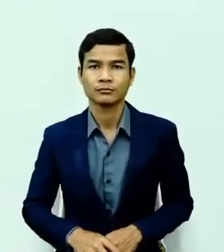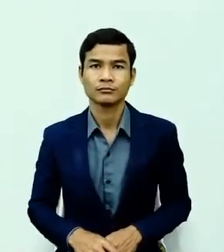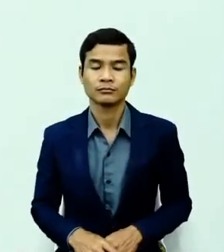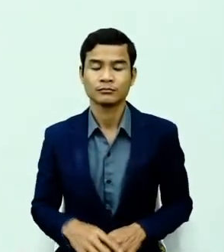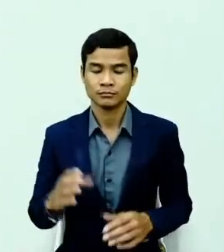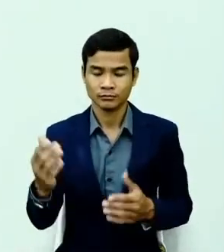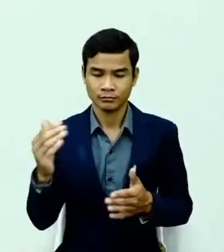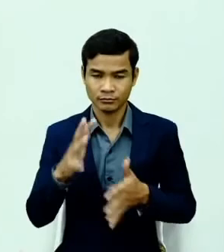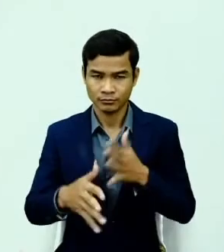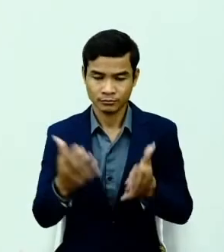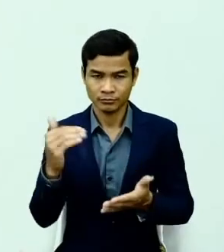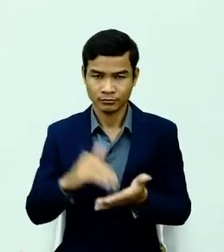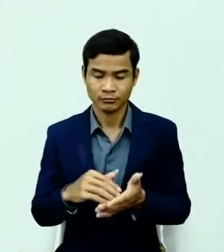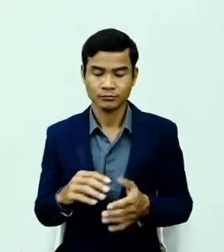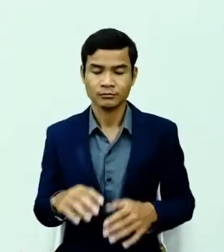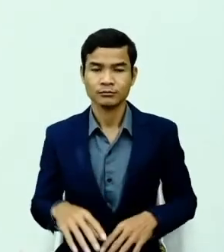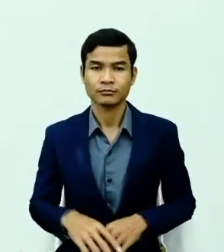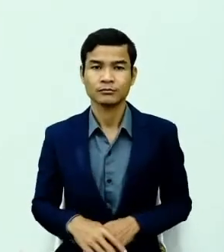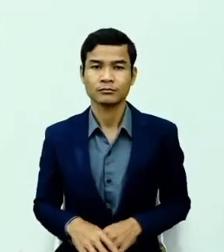អានម្ដងទៀត